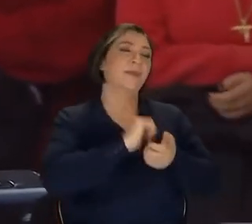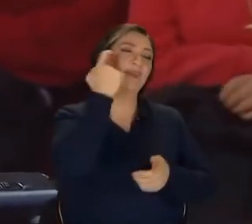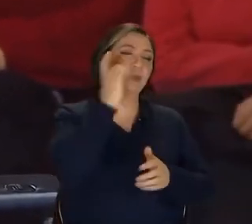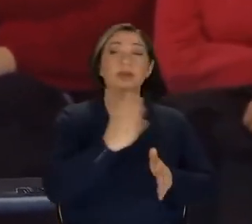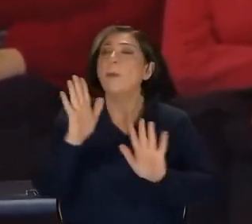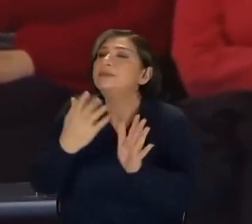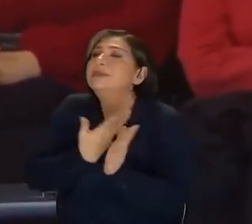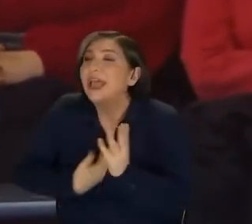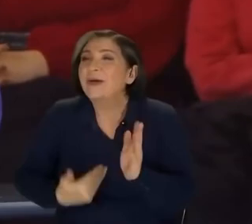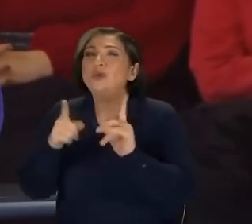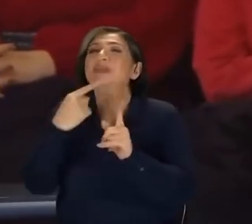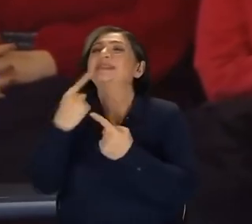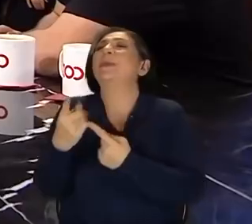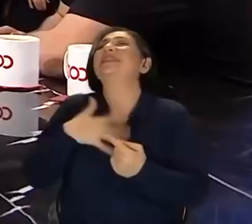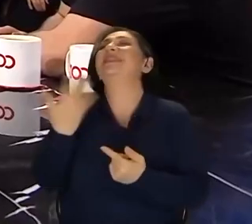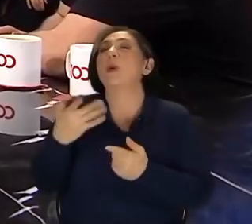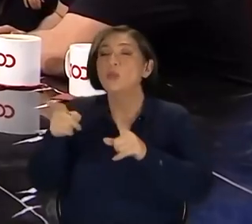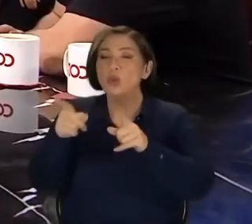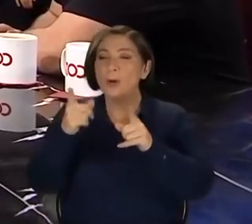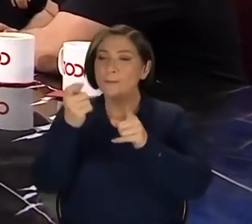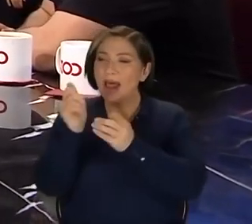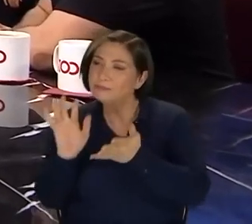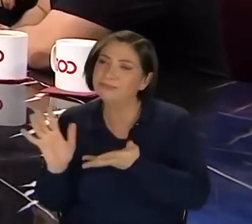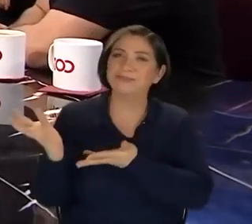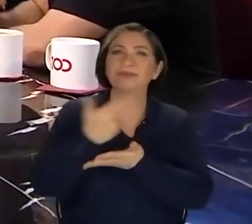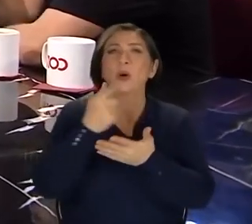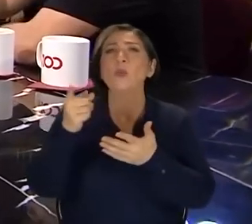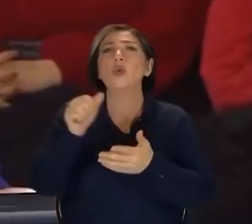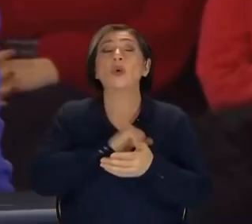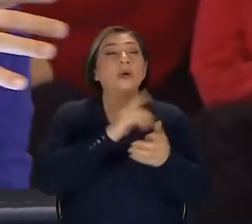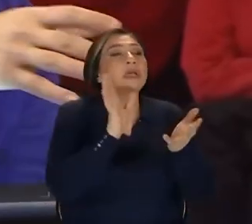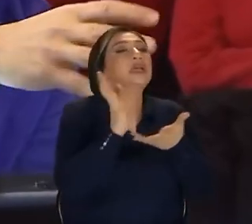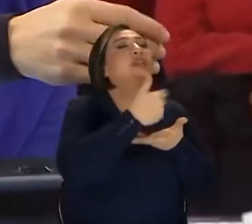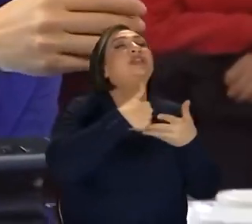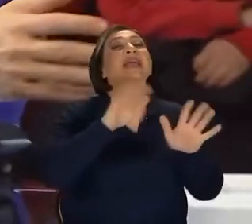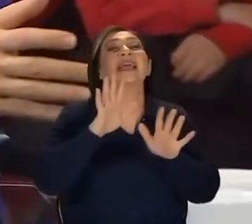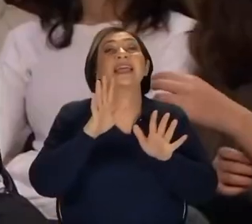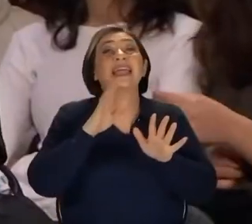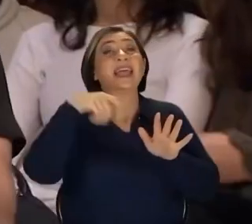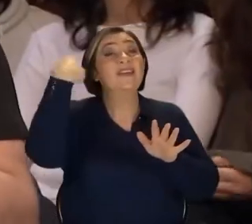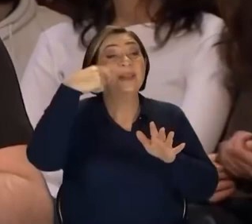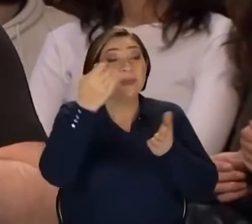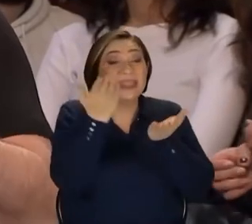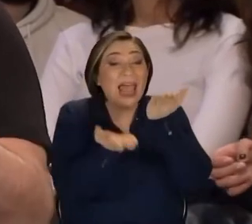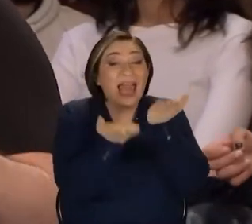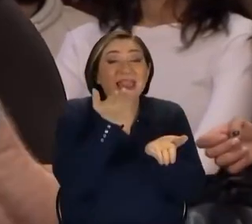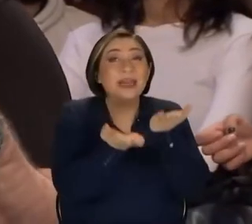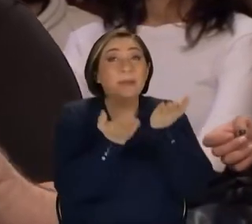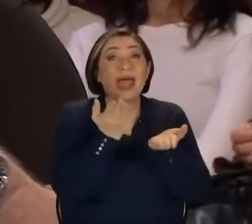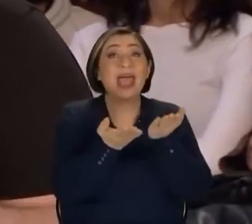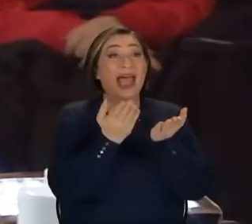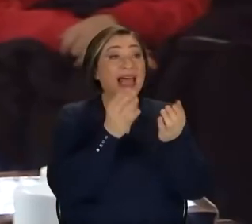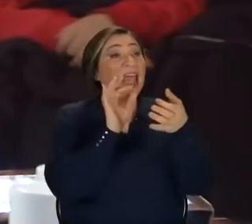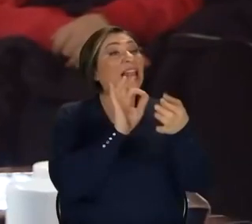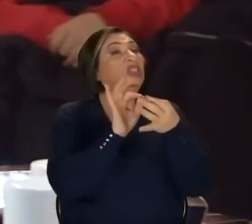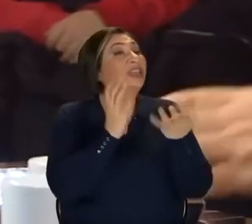Ya sevgilim buna girmek istemiyorum. Bu gişe meselesi. Gişe korku. Yok be Okan, gişe değil yalnızca. Filmleri değerlendirme. Ama değerlendirme. Filmlerle